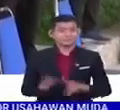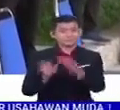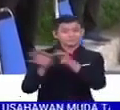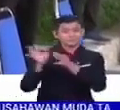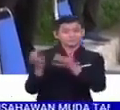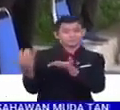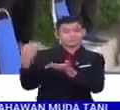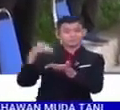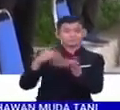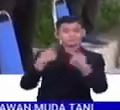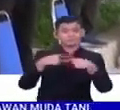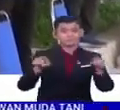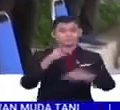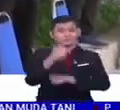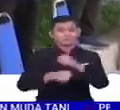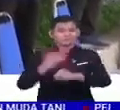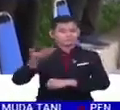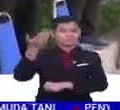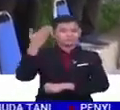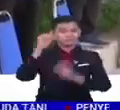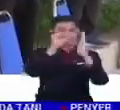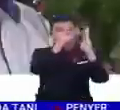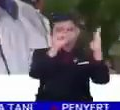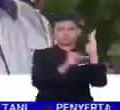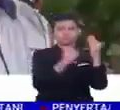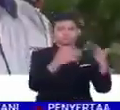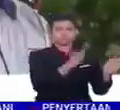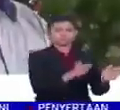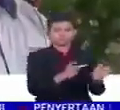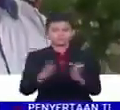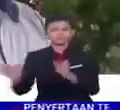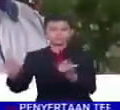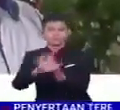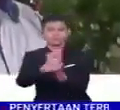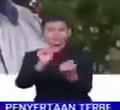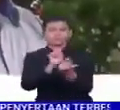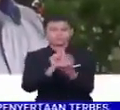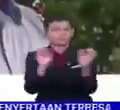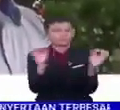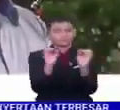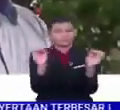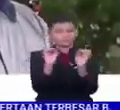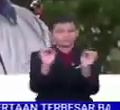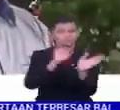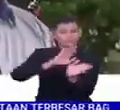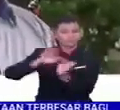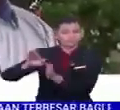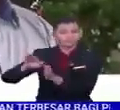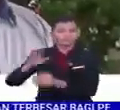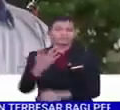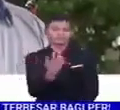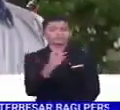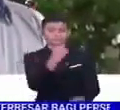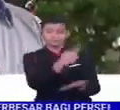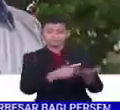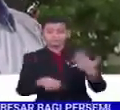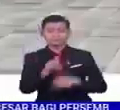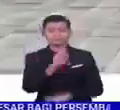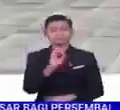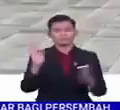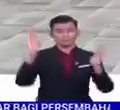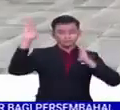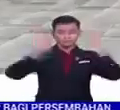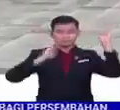Ujarnya, berbeza dengan tahun lalu, acara telah disusun lebih signifikan tanpa mengenepikan nilai-nilai kebangsaan yang menjadi